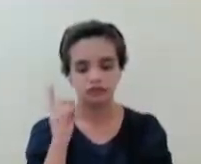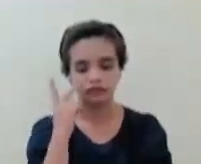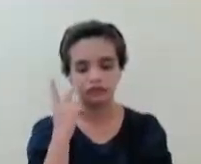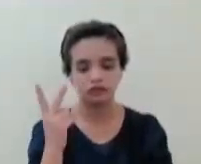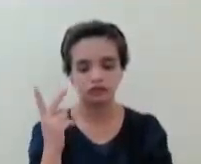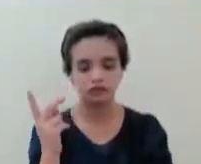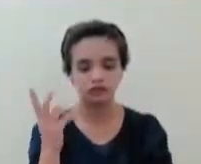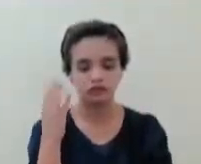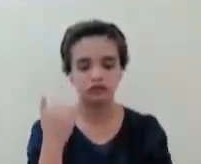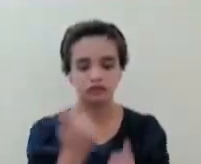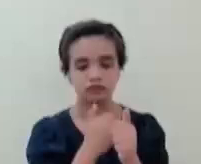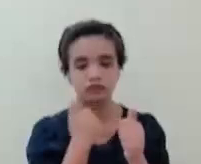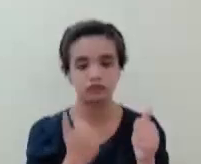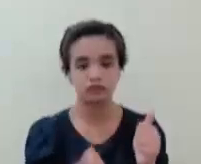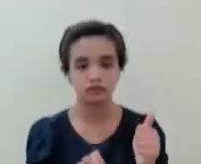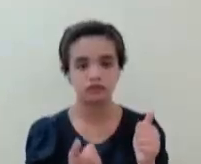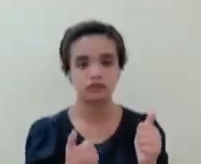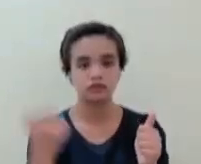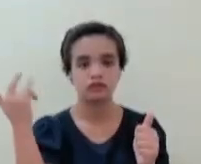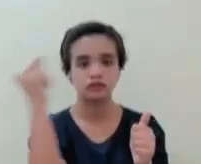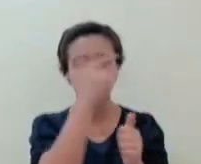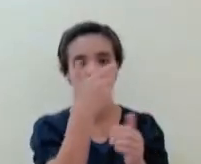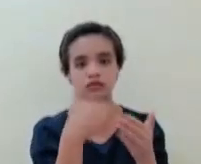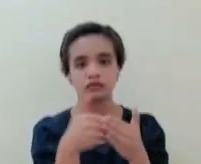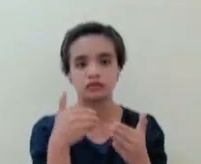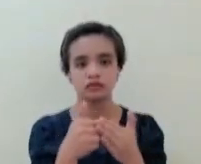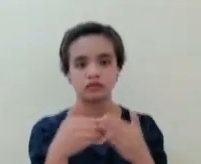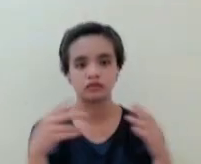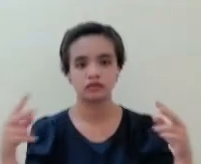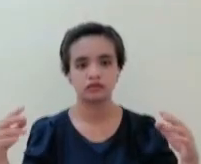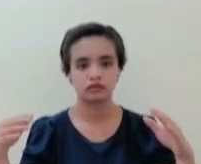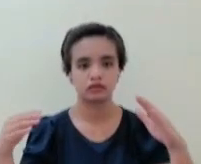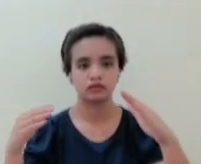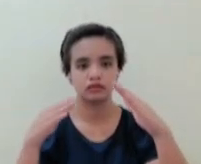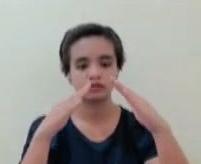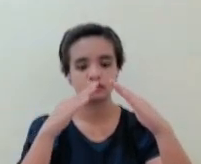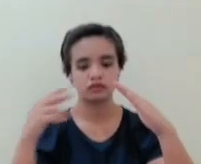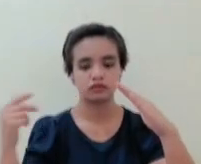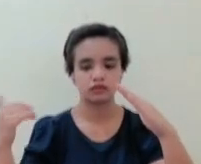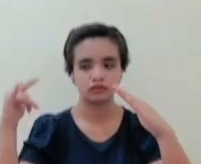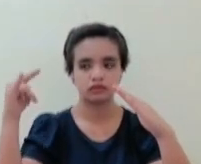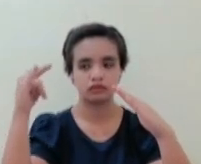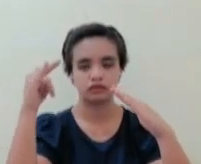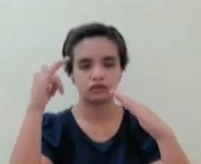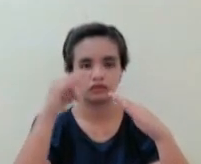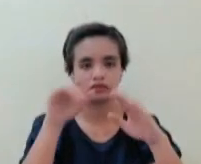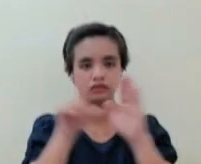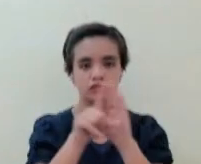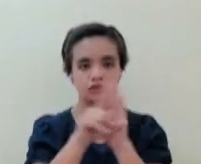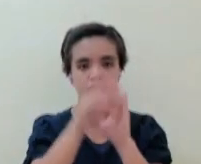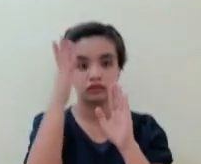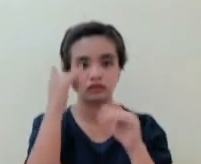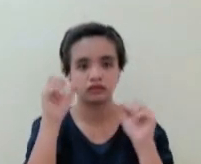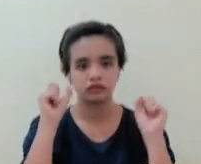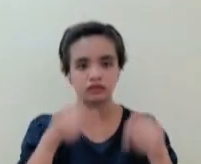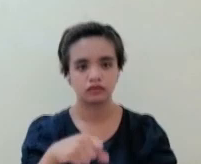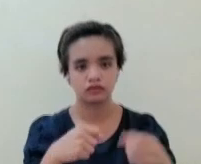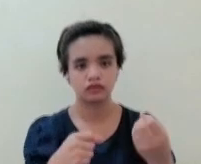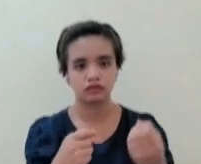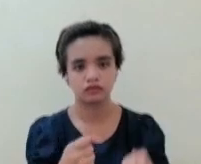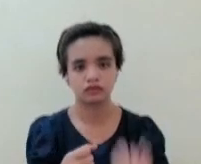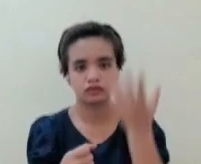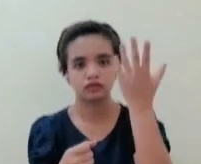maiwasan ang paglipad malapit sa summit ng Canlaon dahil na rin sa posibilidad ng biglaan at mapanganib na stream-driven